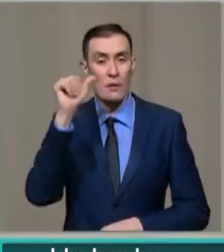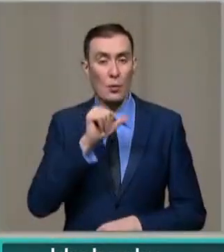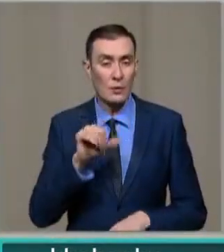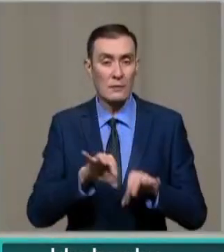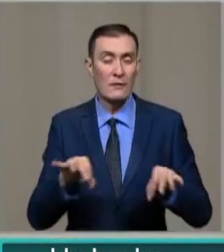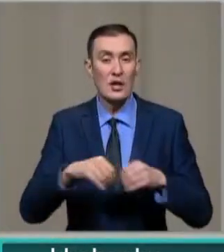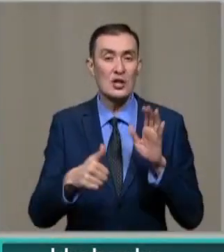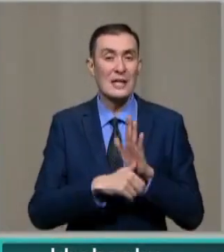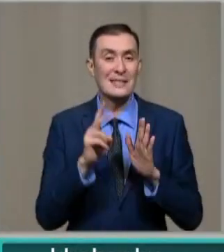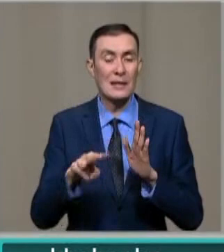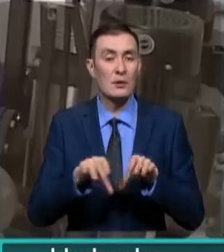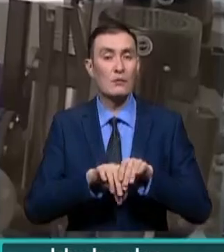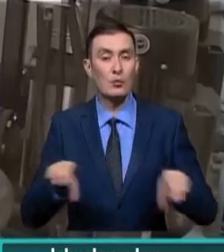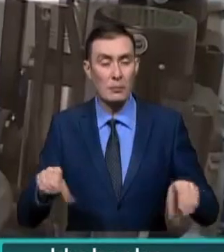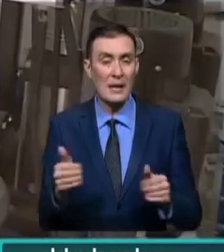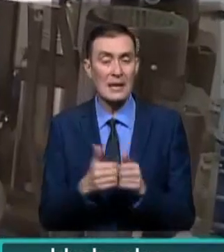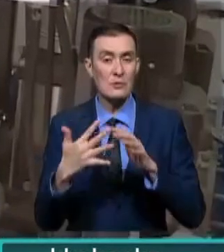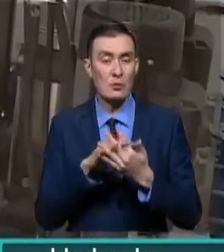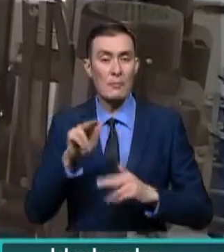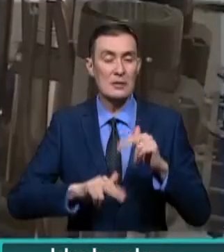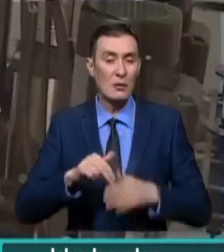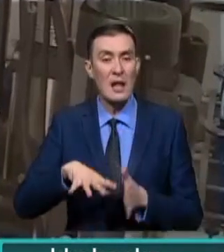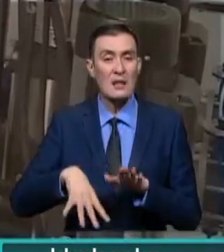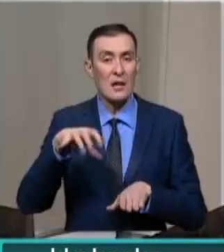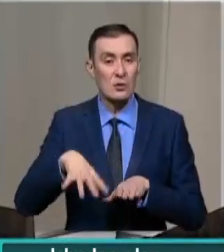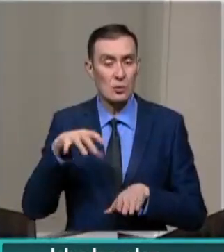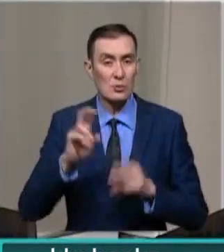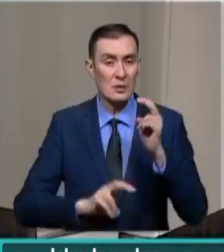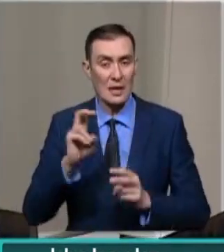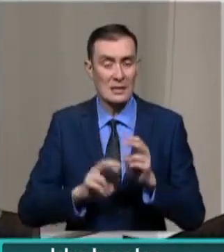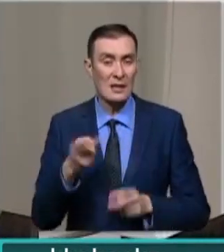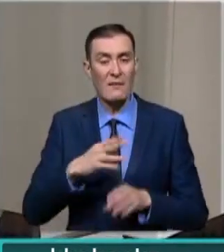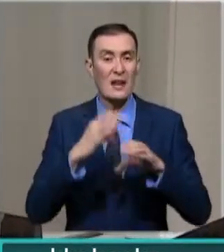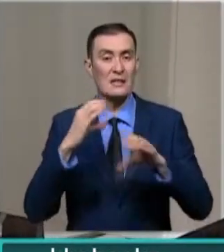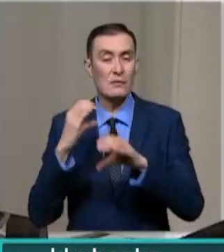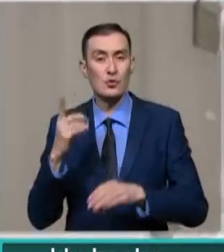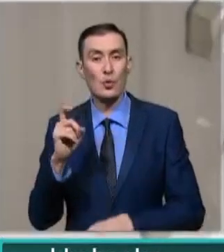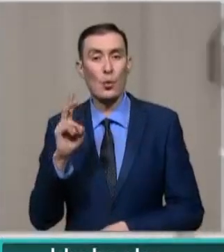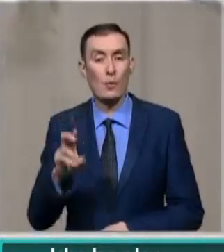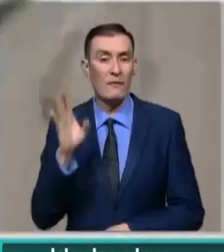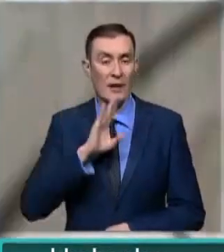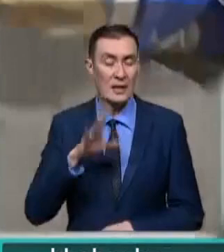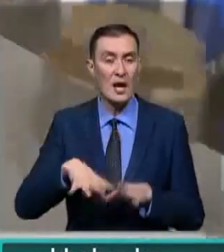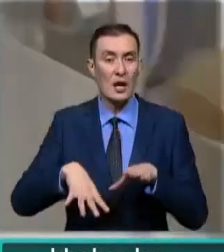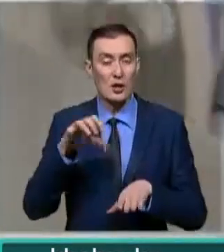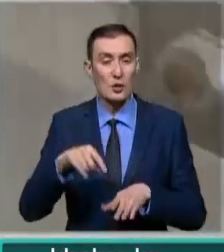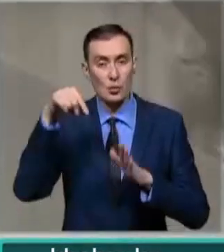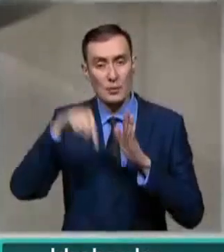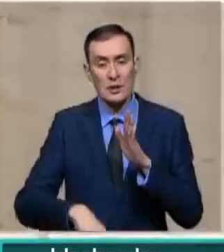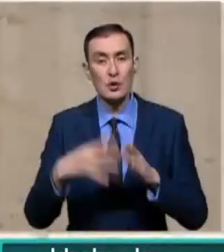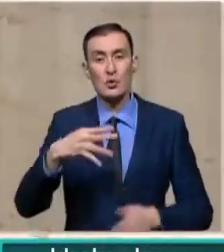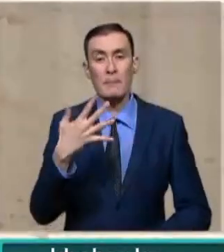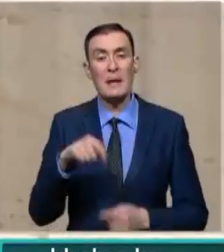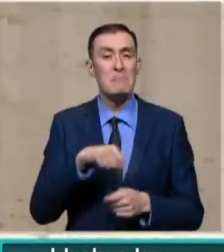больше 16 километров трубы. Недалеко от села возвели насосную станцию. Здесь два резервуара по 100 кубов каждый. Воду качают с глубины 40